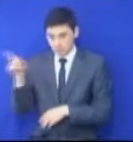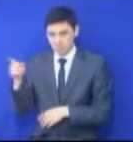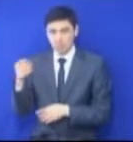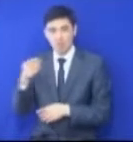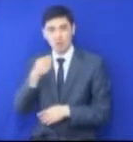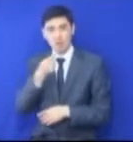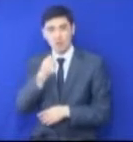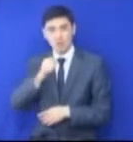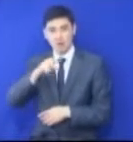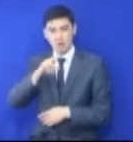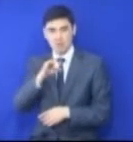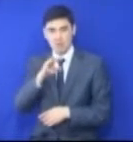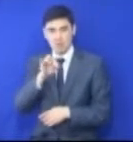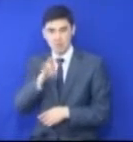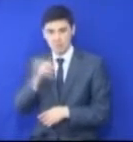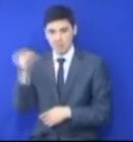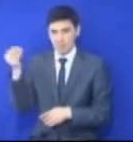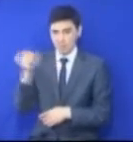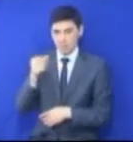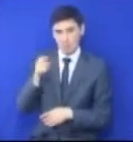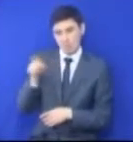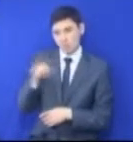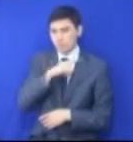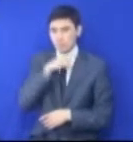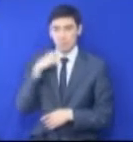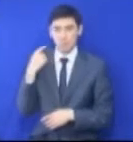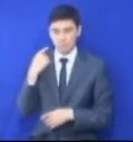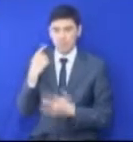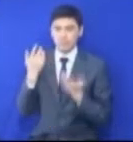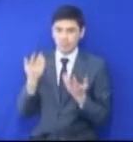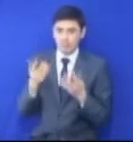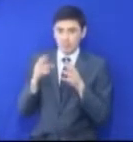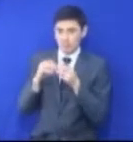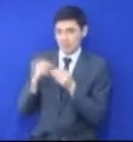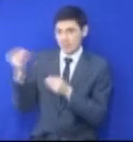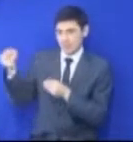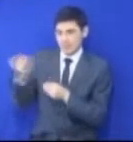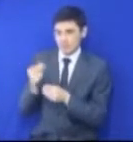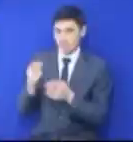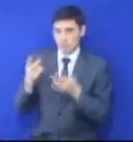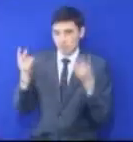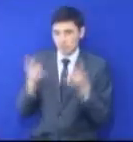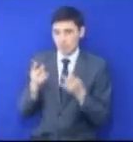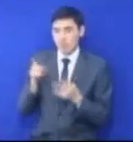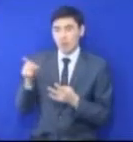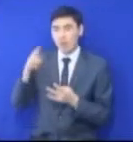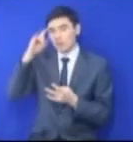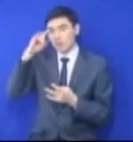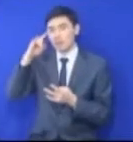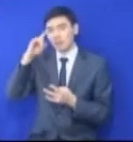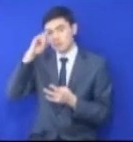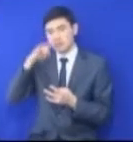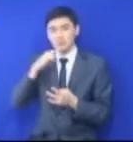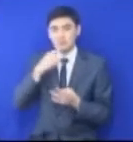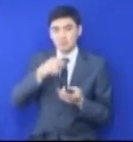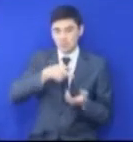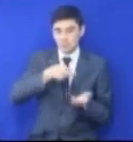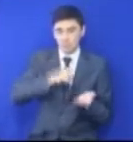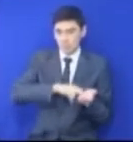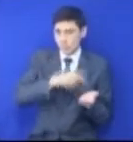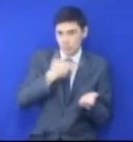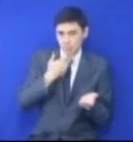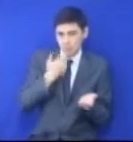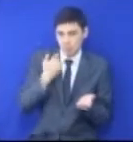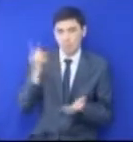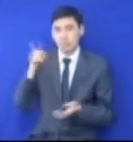но исполнять решение суда, по словам женщины, он не торопится. Чтобы не потерять выплату, она остается гражданкой России, но возвращаться обратно Мария